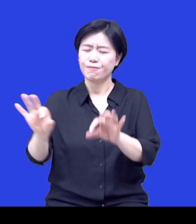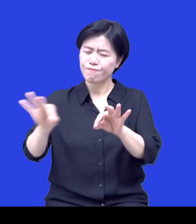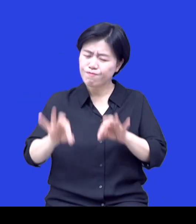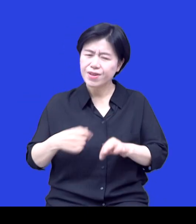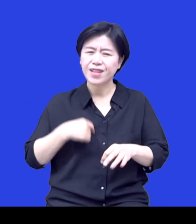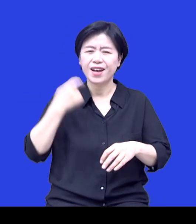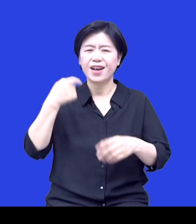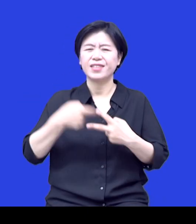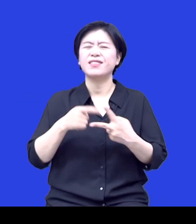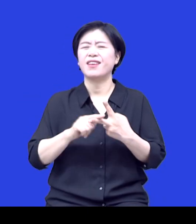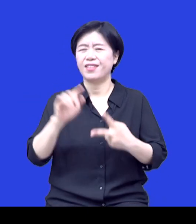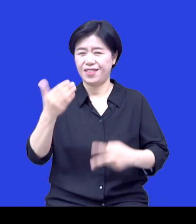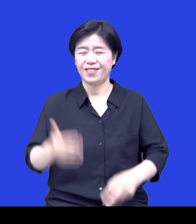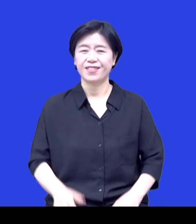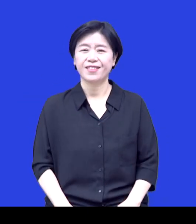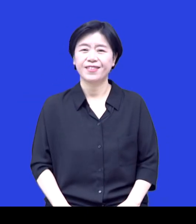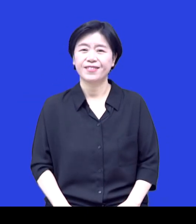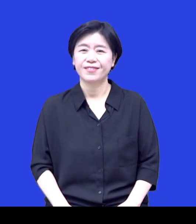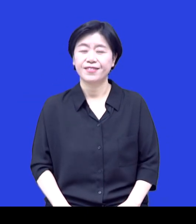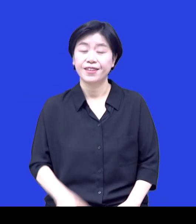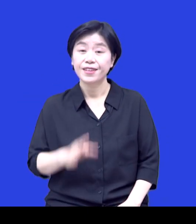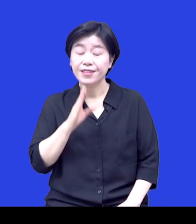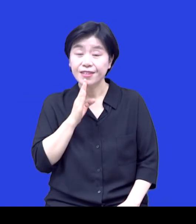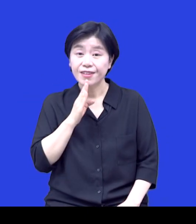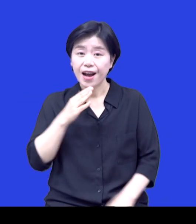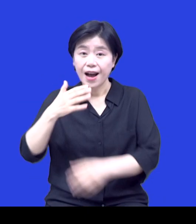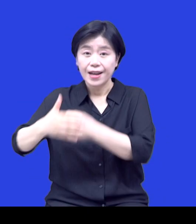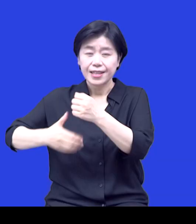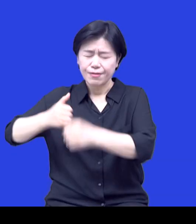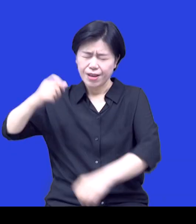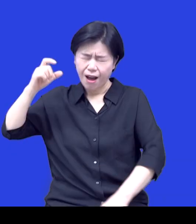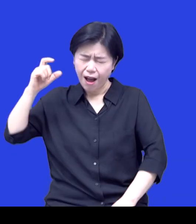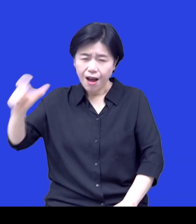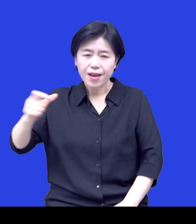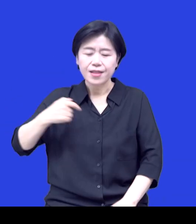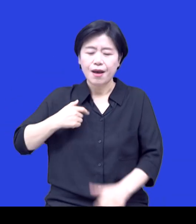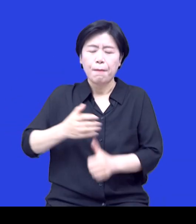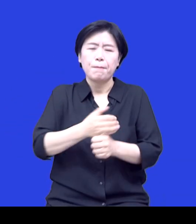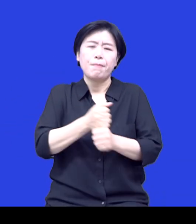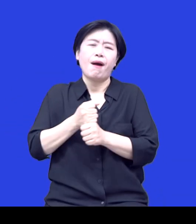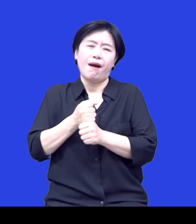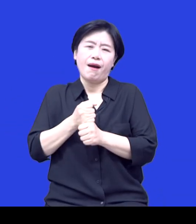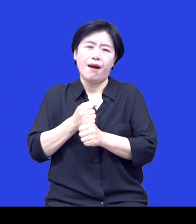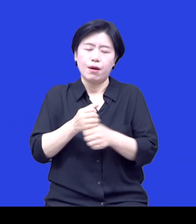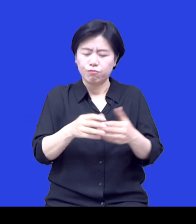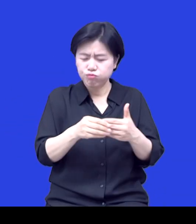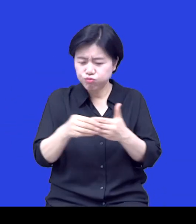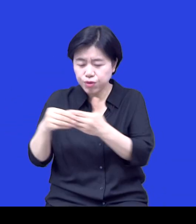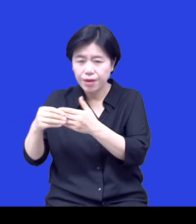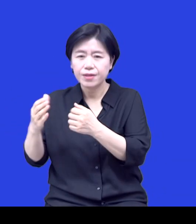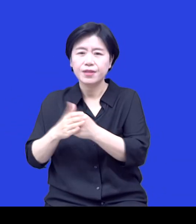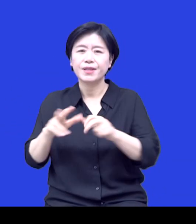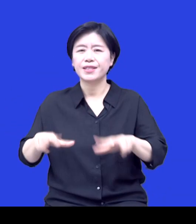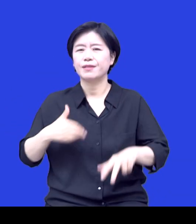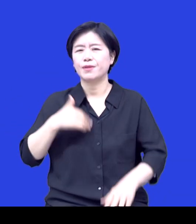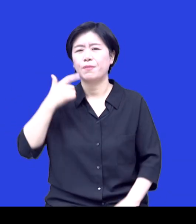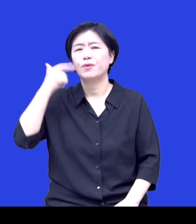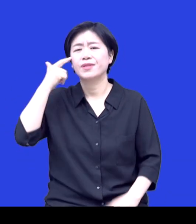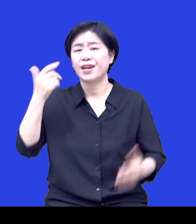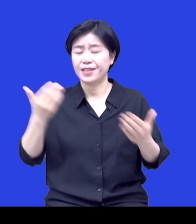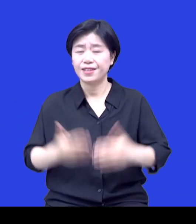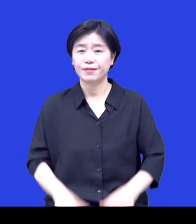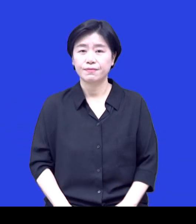좀 탈출하고 싶었는데 정말 하나님의 강력한 그 인도하심으로 목사가 된 것 같아요. 예.